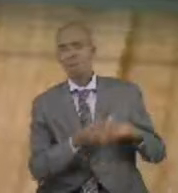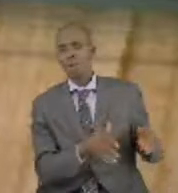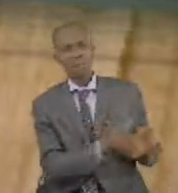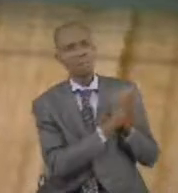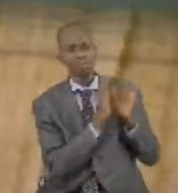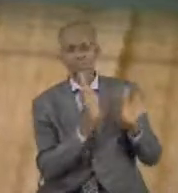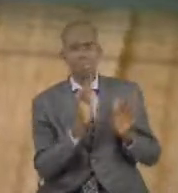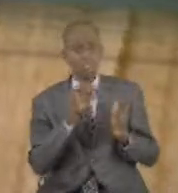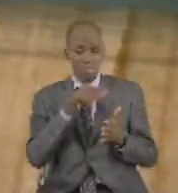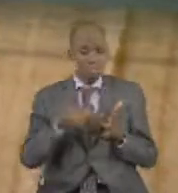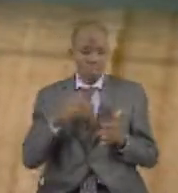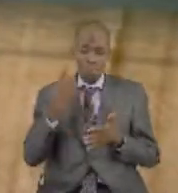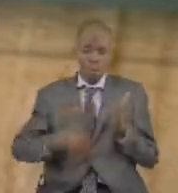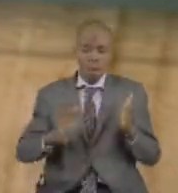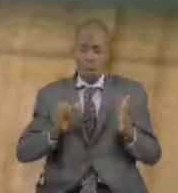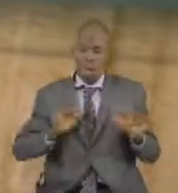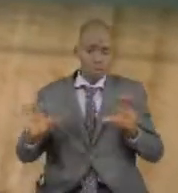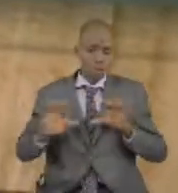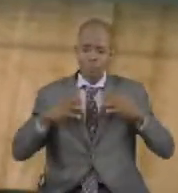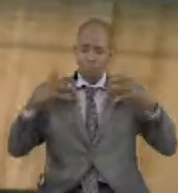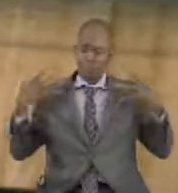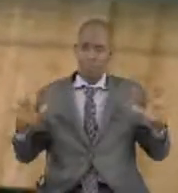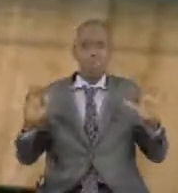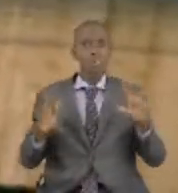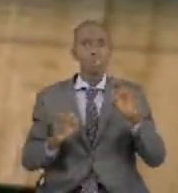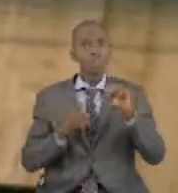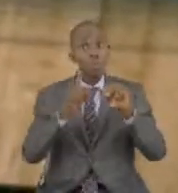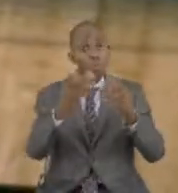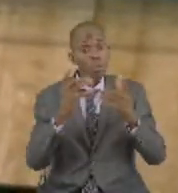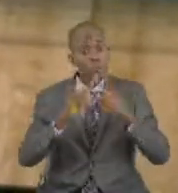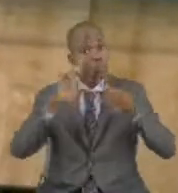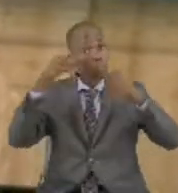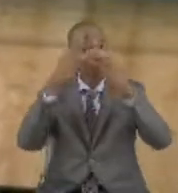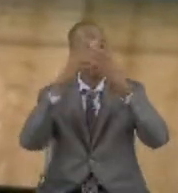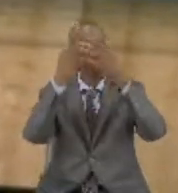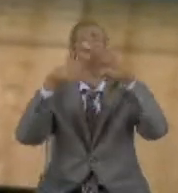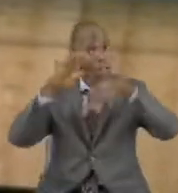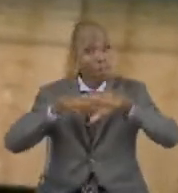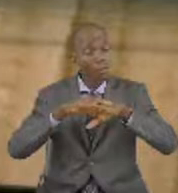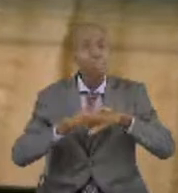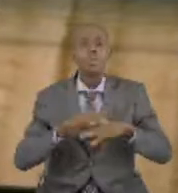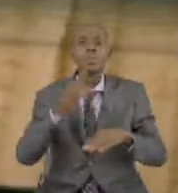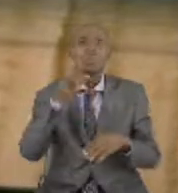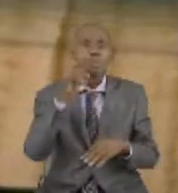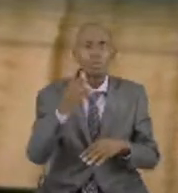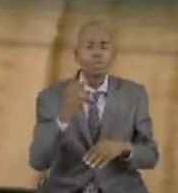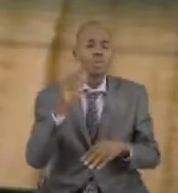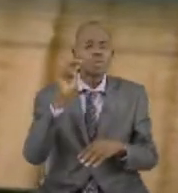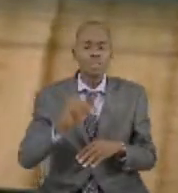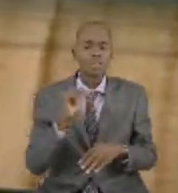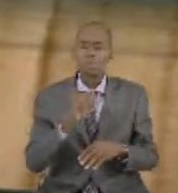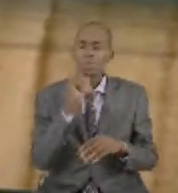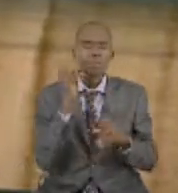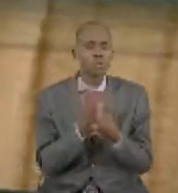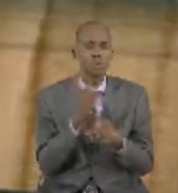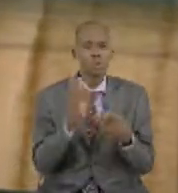fiche de ce qu'ils pensent. Voici moi ce que je fais. Ce que veut aller au ciel, il n'est pas tellement... Celui qui veut aller au ciel,